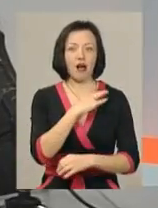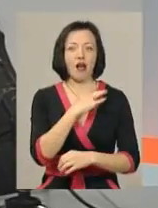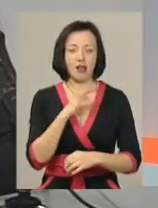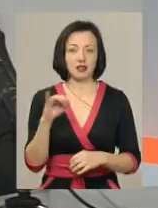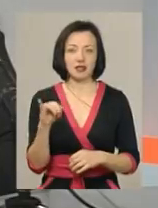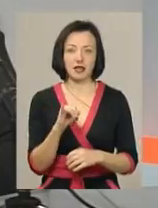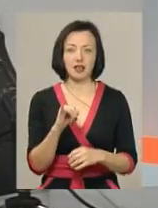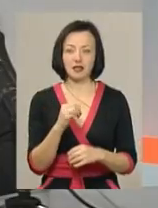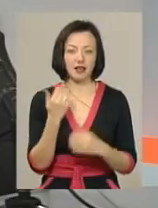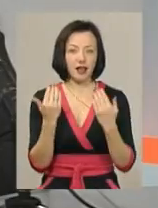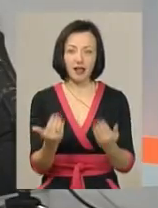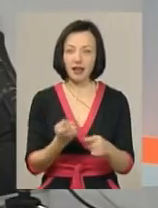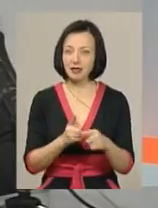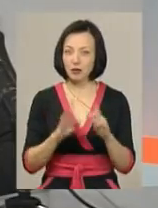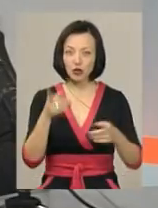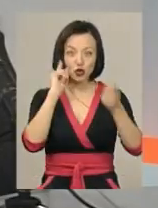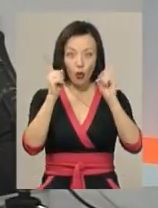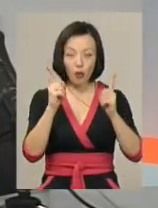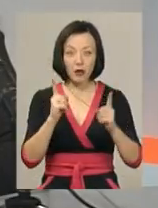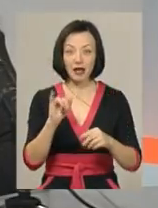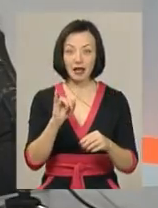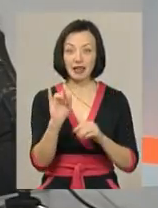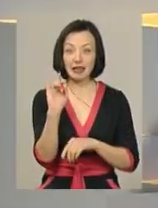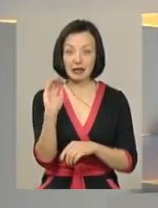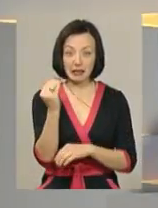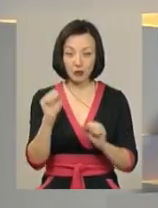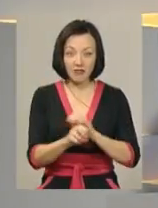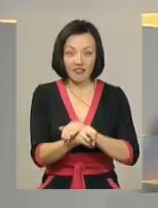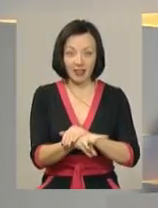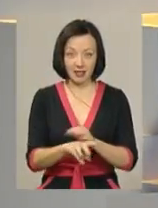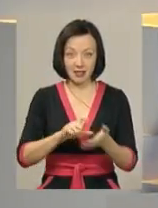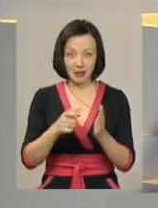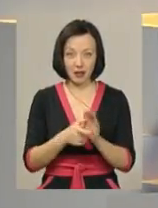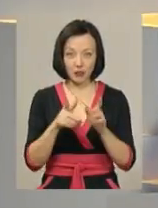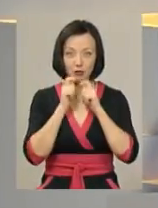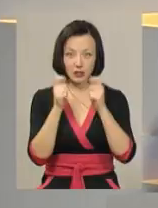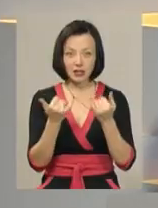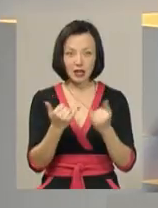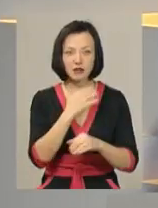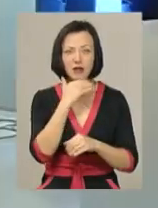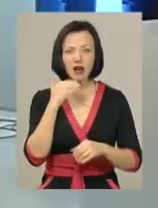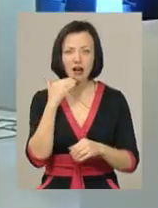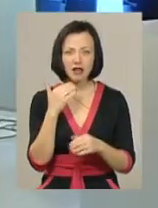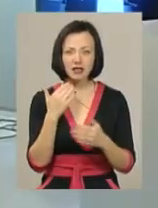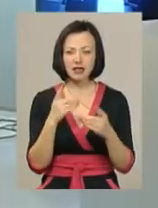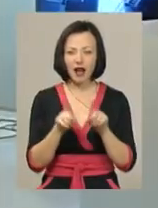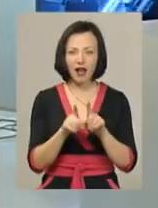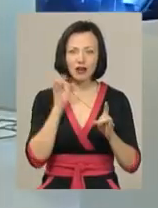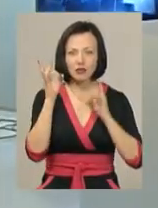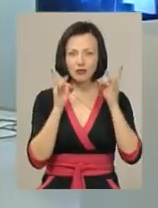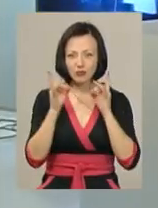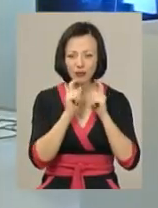і якби для неї це буде шоком і вона може втекти з кімнати де буде такий подарунок там от зараз є дуже багато інтерактивних